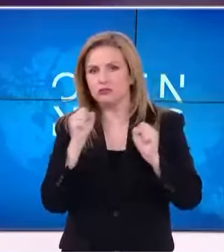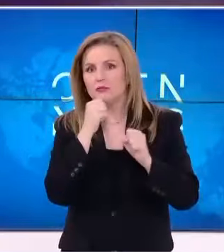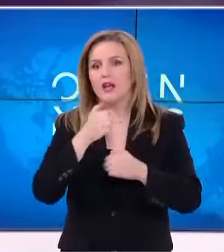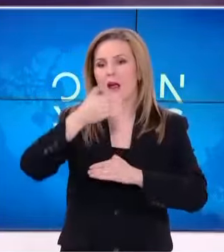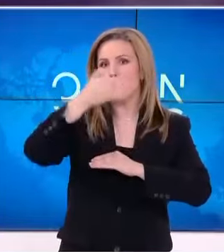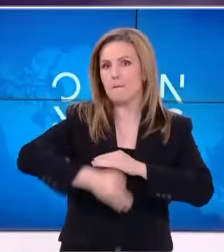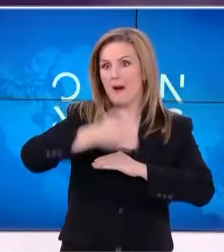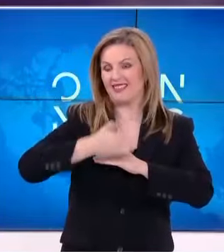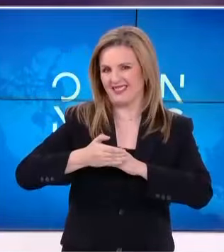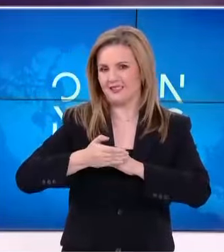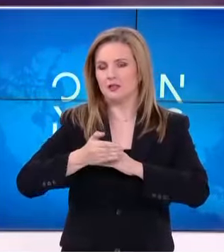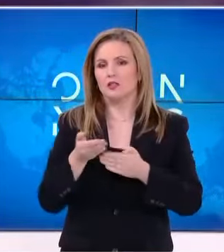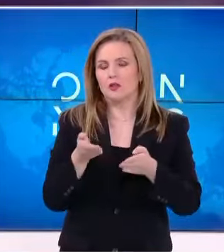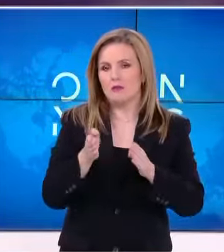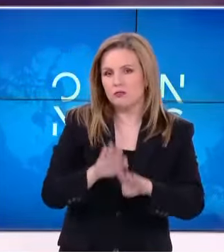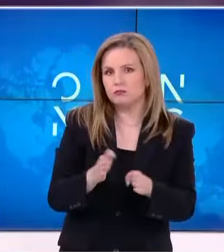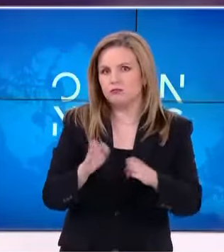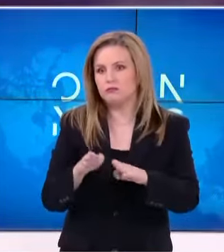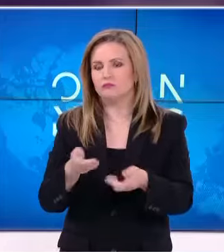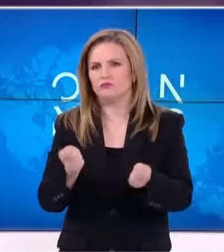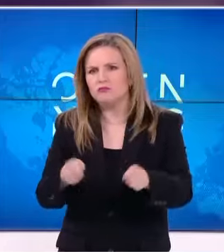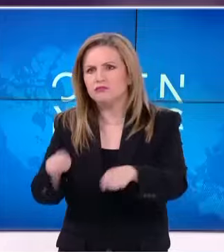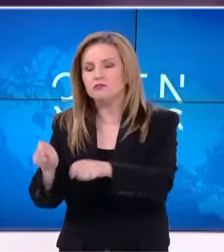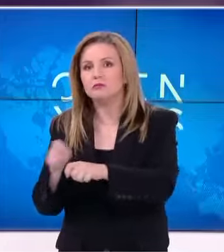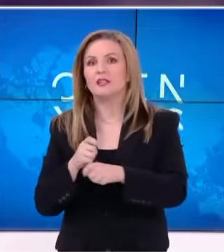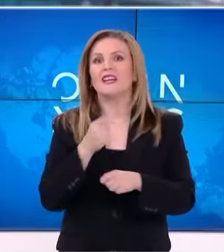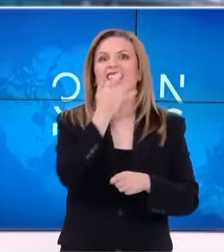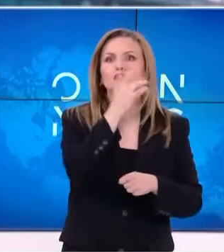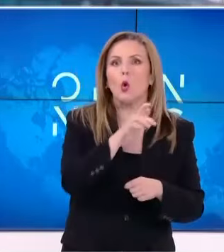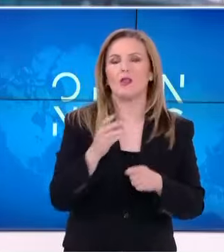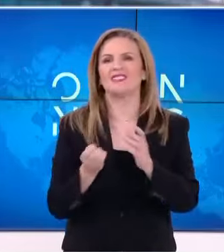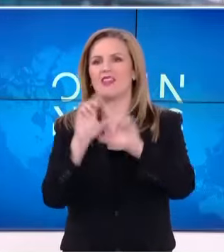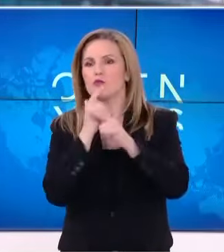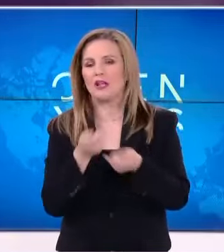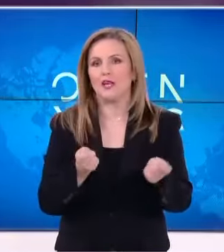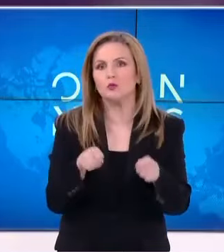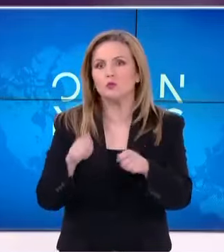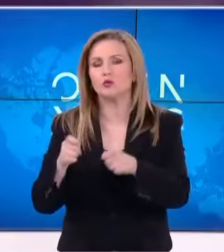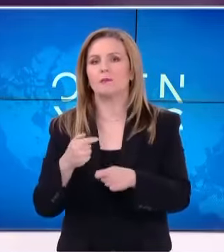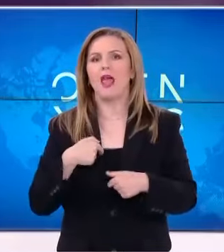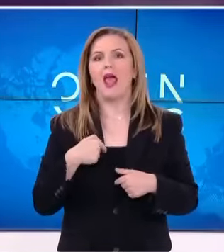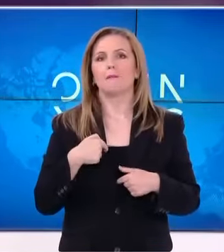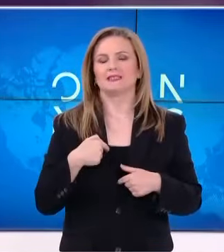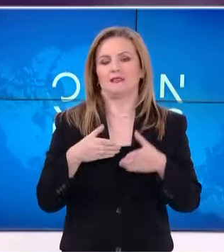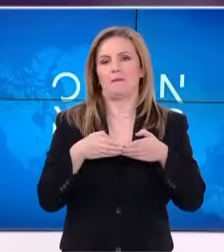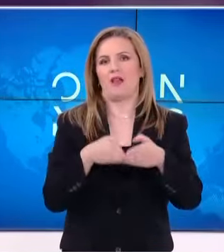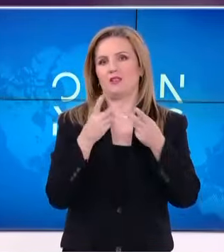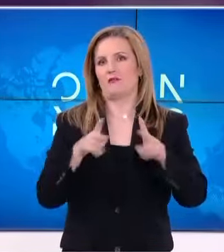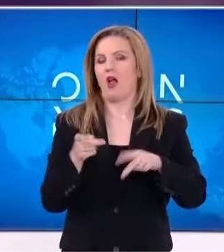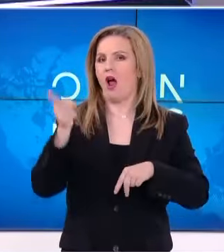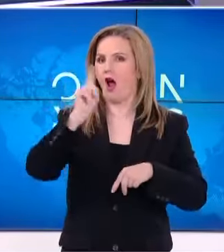του κυρίου μητσοτάκη και του κυρίου χρυσοχοΐδη να σας πω παρεπιπτόντως ότι εμείς αύριο που είναι